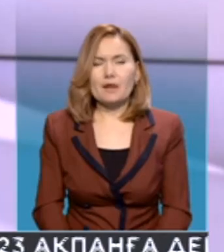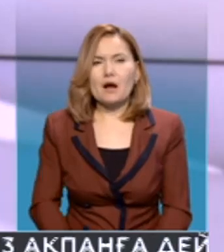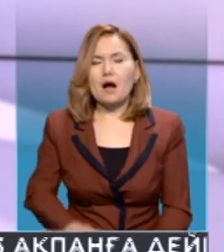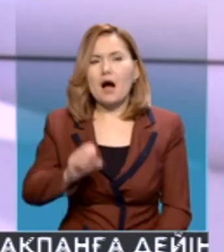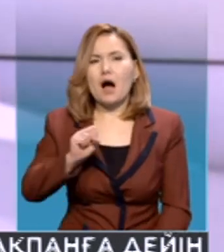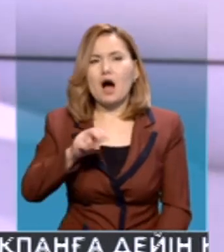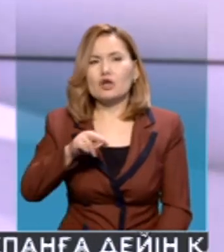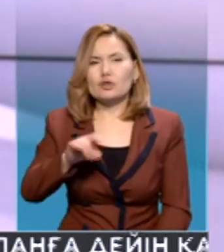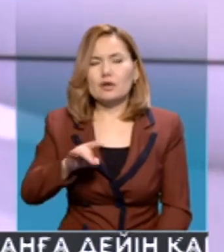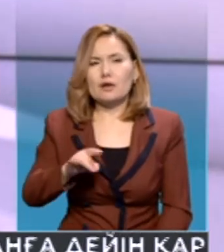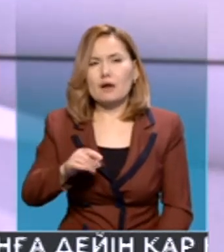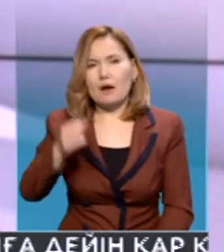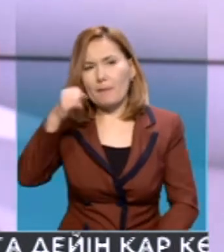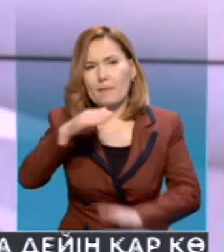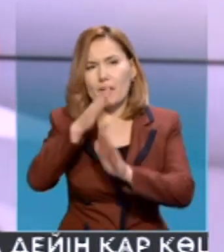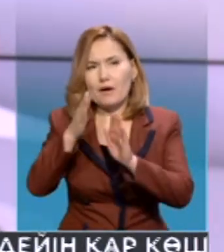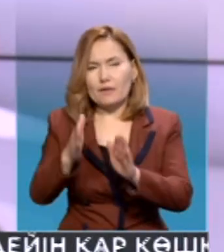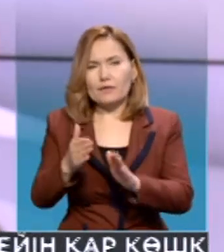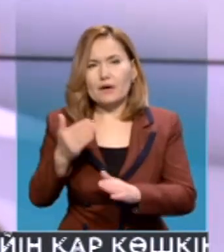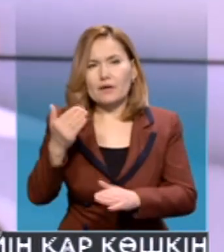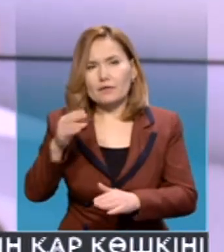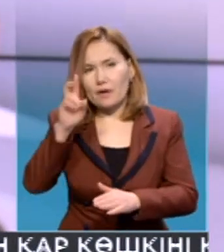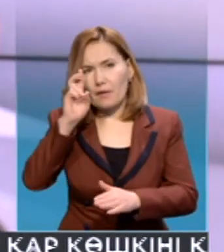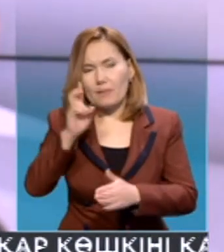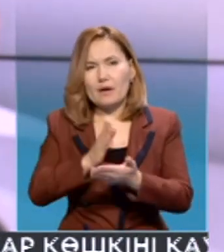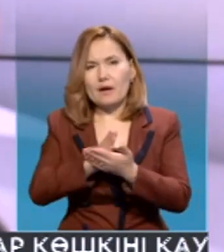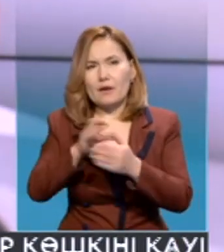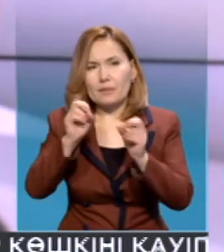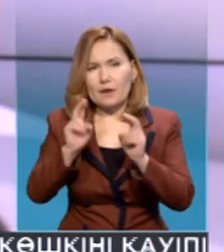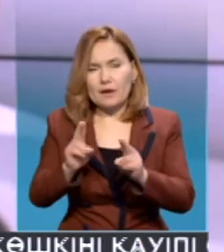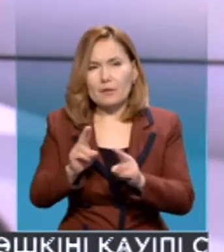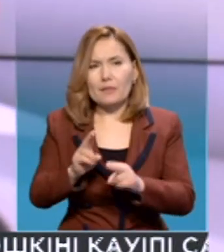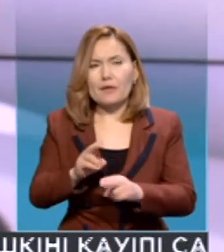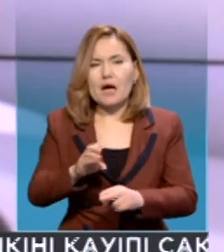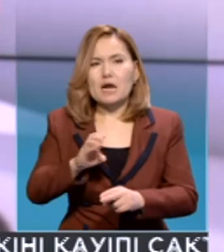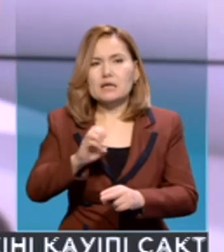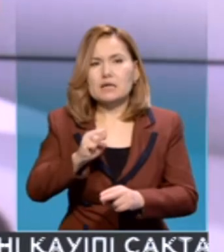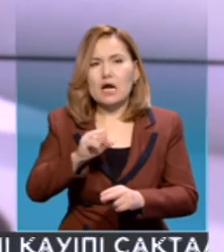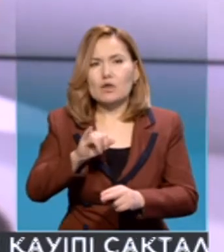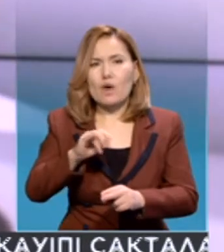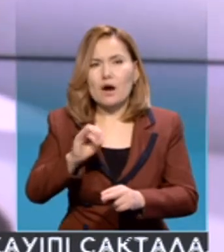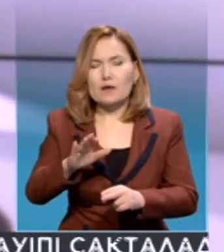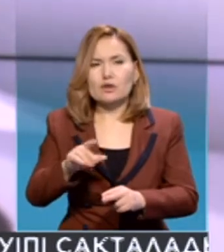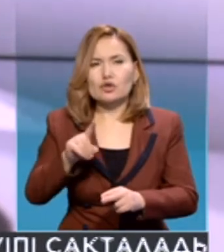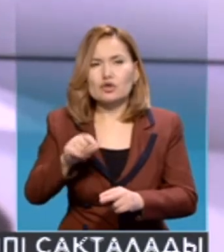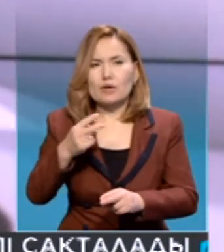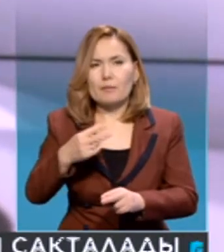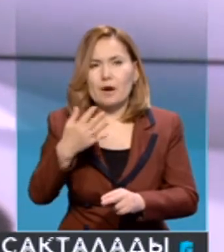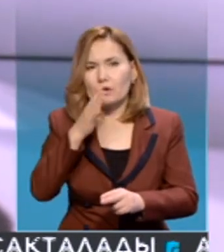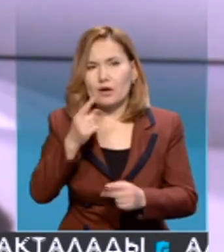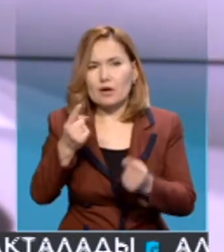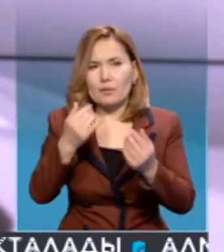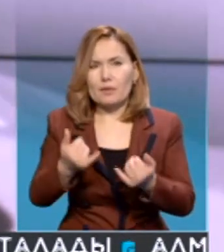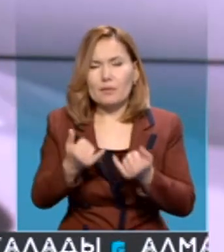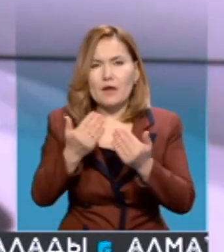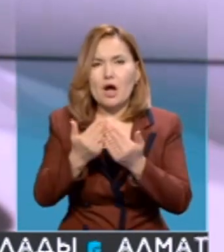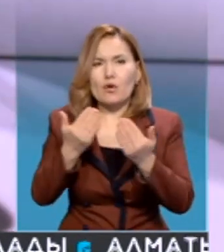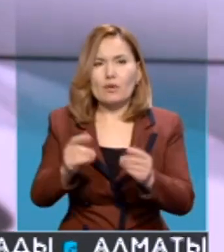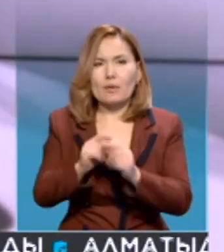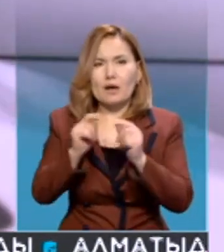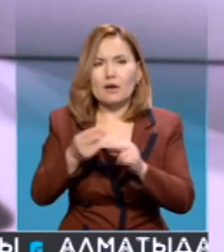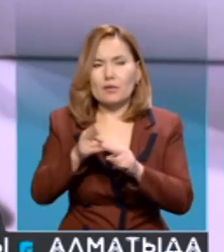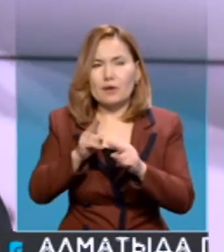Алжир мемориалды мұражай кешенінде жазушы, мемлекет және қоғам қайраткері Жанайдар Садуақасовтың 125 жылдығына орай көрме